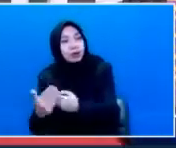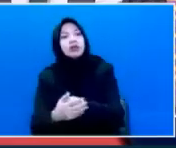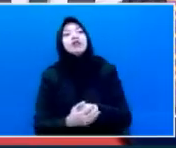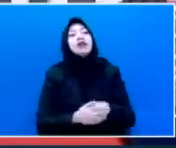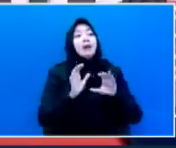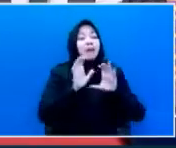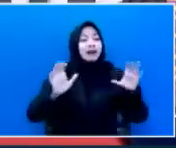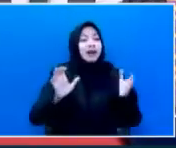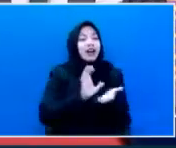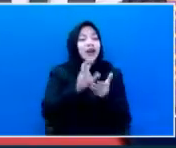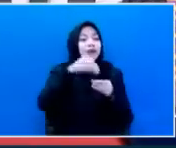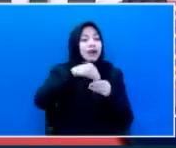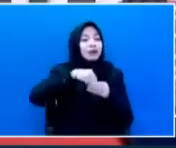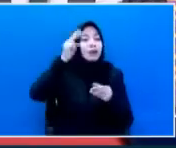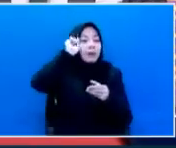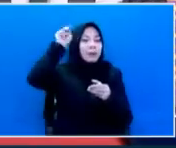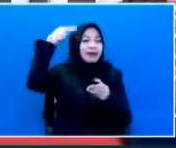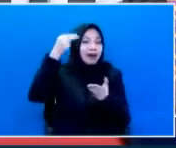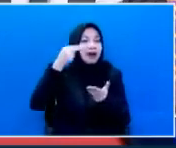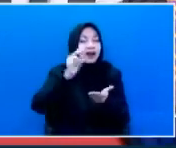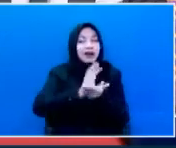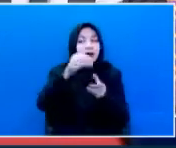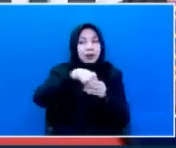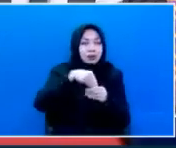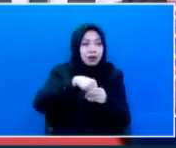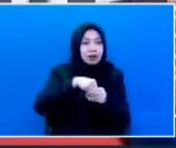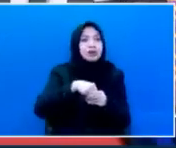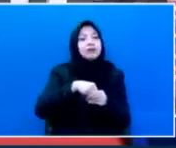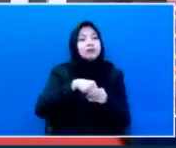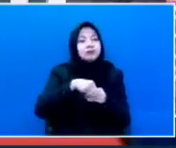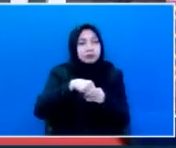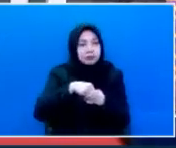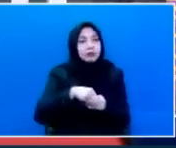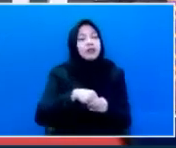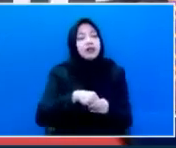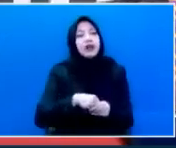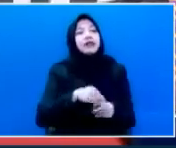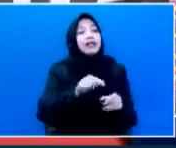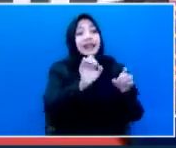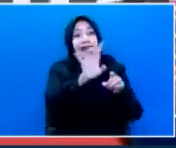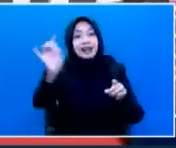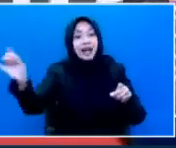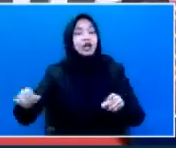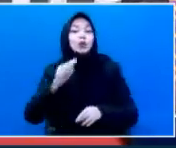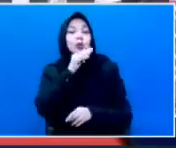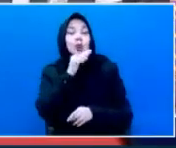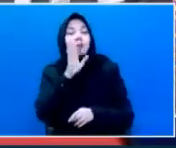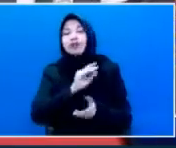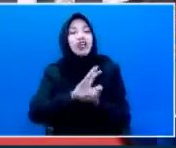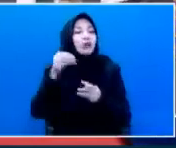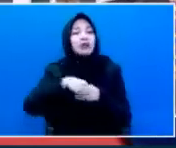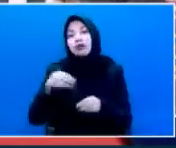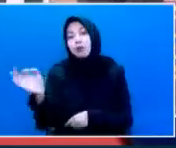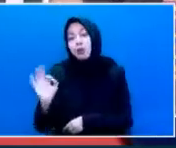dari pemerintah sementara dari kalangan nonpemerintah masih wet NC he pertanyaan saya p potong sebentar